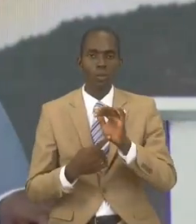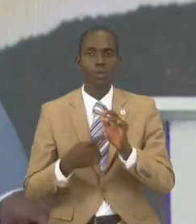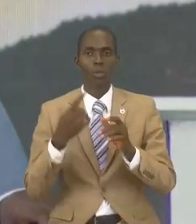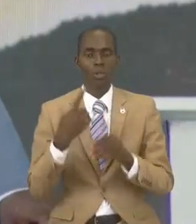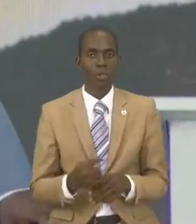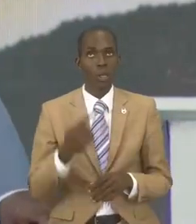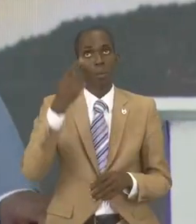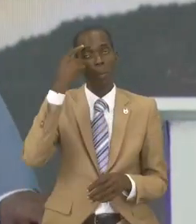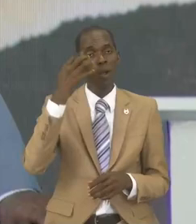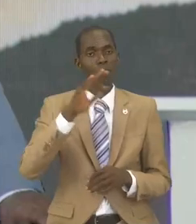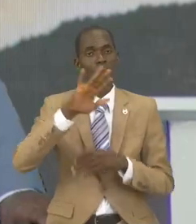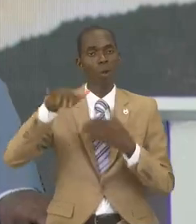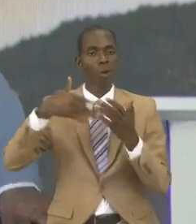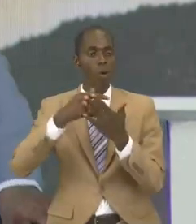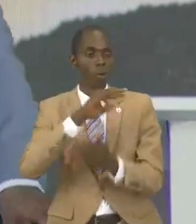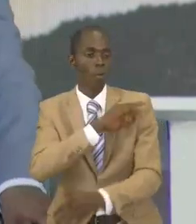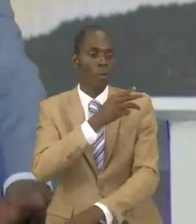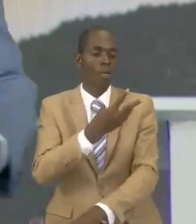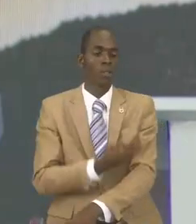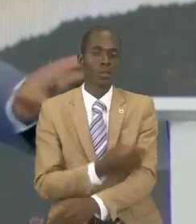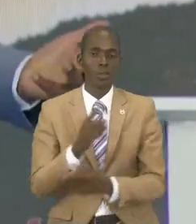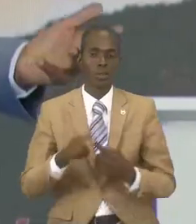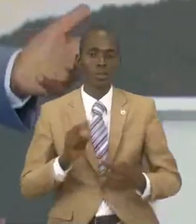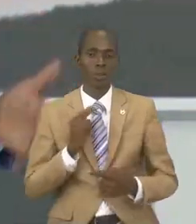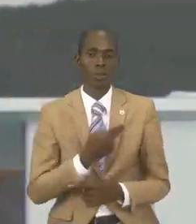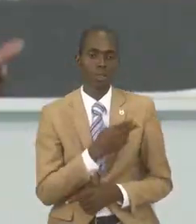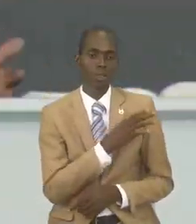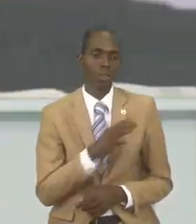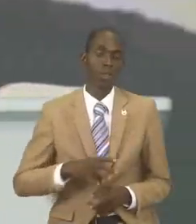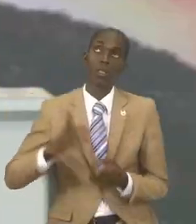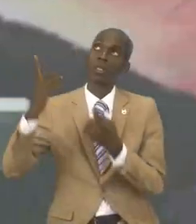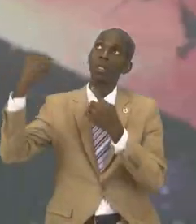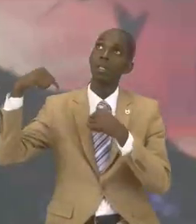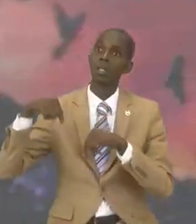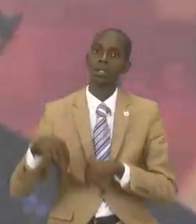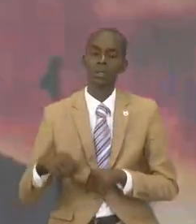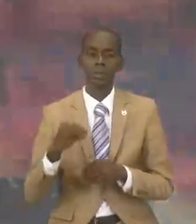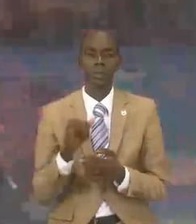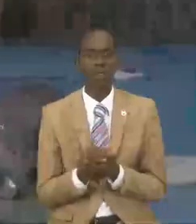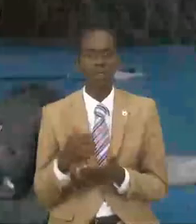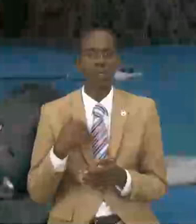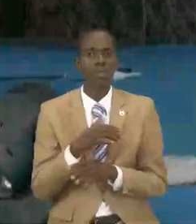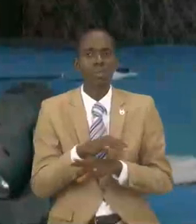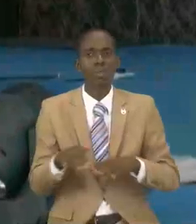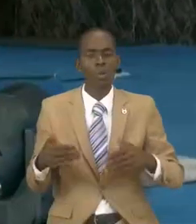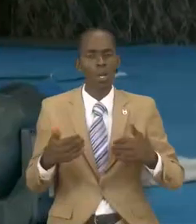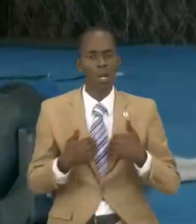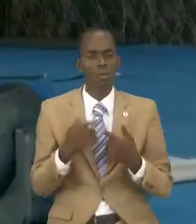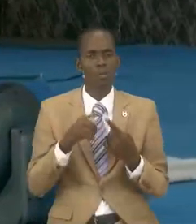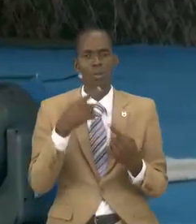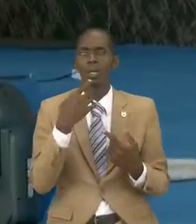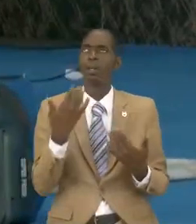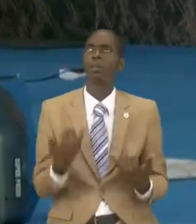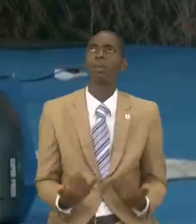la pensée du Dieu Tout-Puissant. Alors, il est descendu afin qu'on ne dise pas